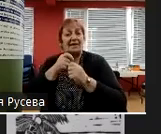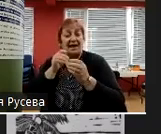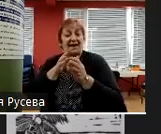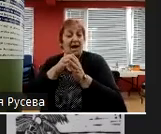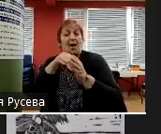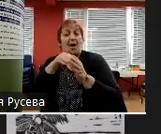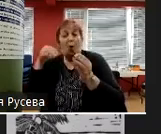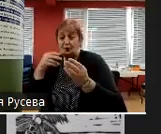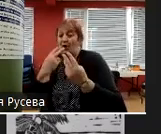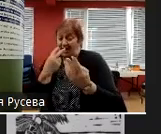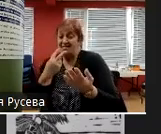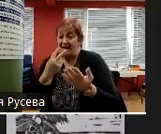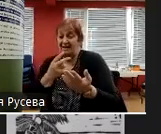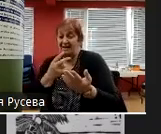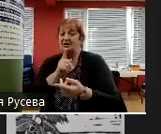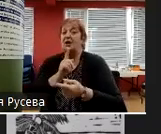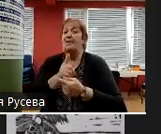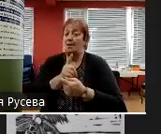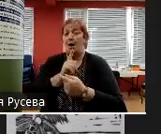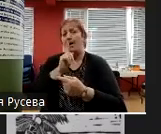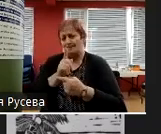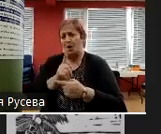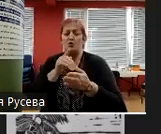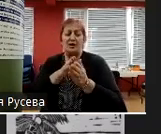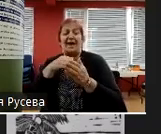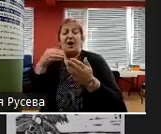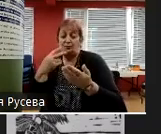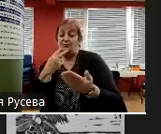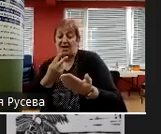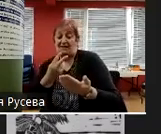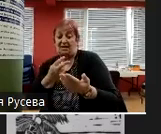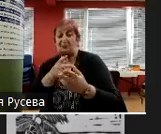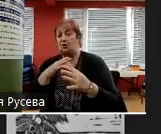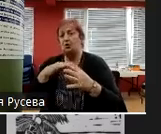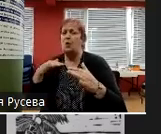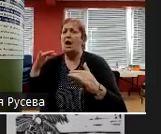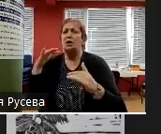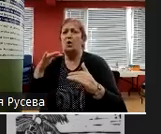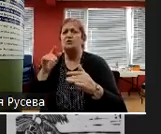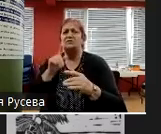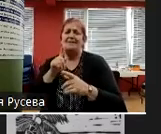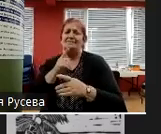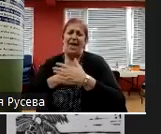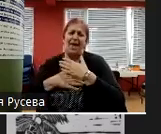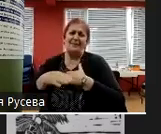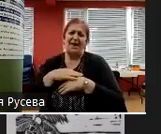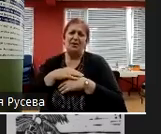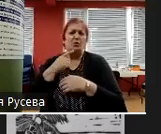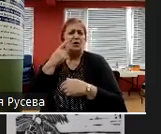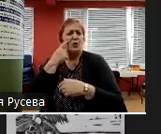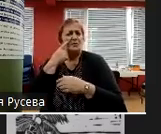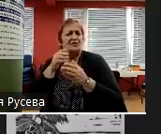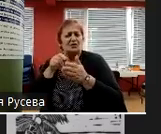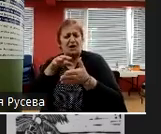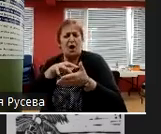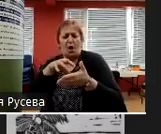отвори, ще може да ги отвори, защото е доста така неприятно да се опитваш да